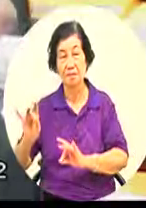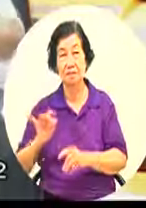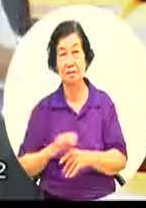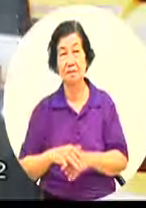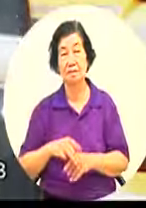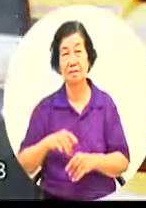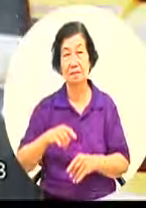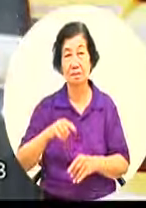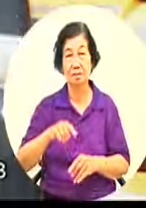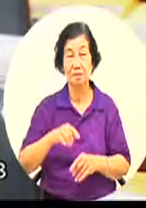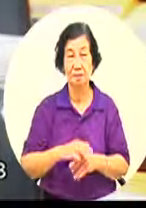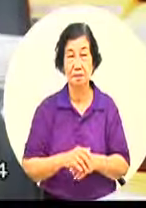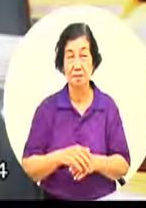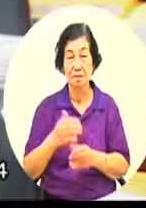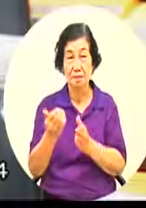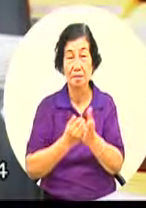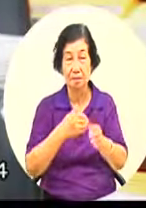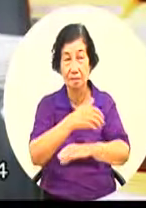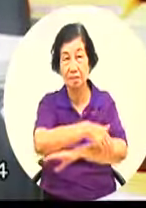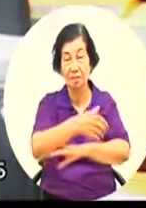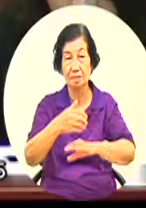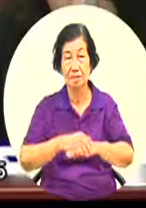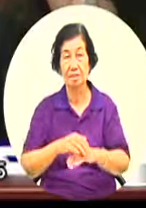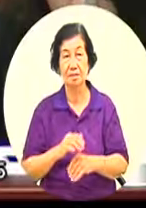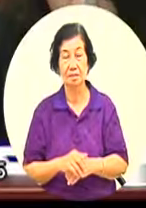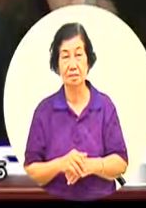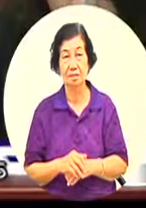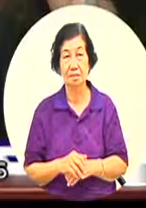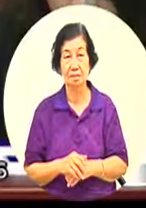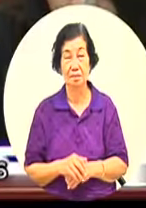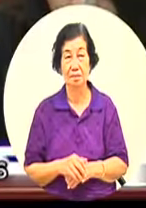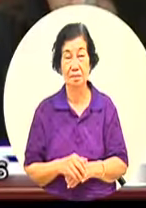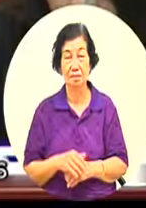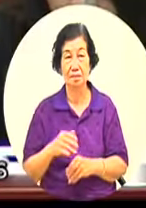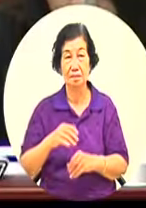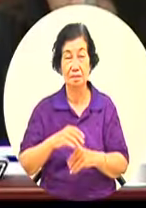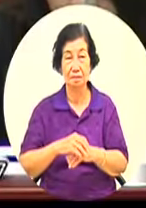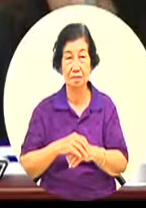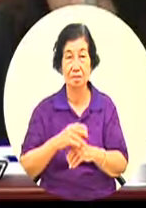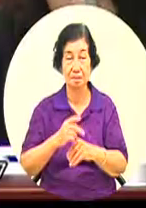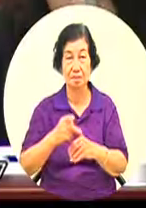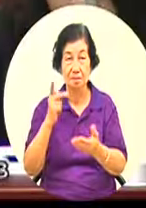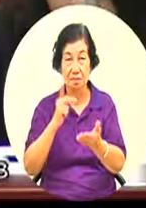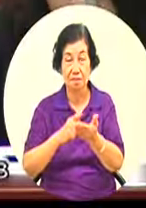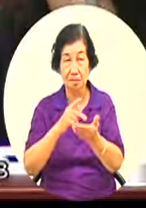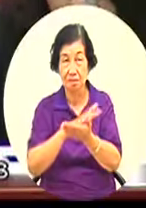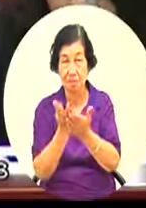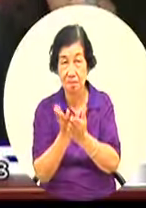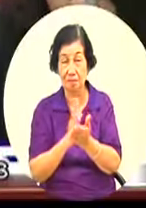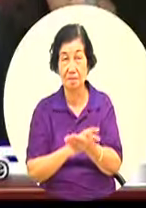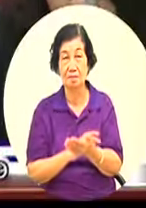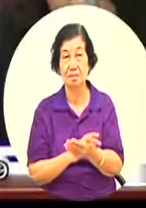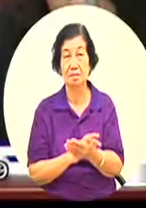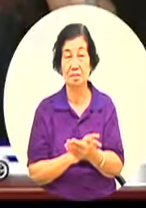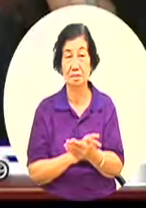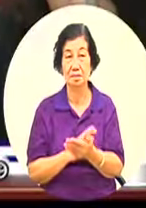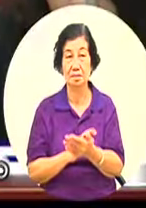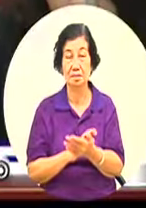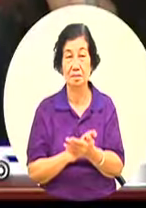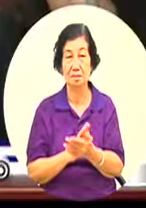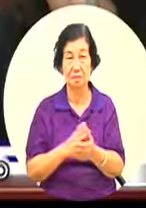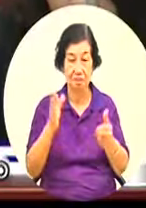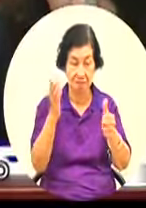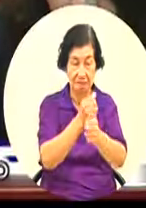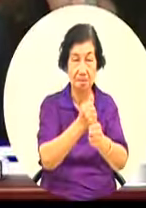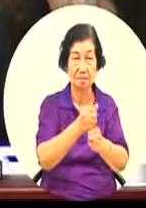家那前阵有吗？ 前阵四种图就是这最大的亮点啊！前阵的四种图就是最大的